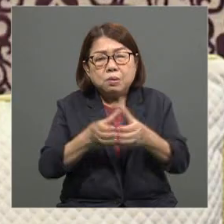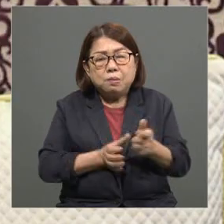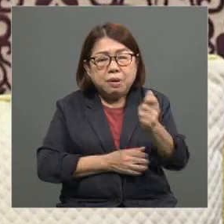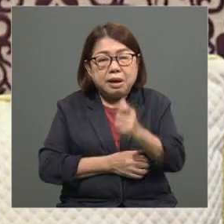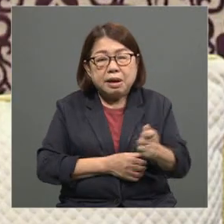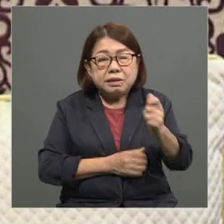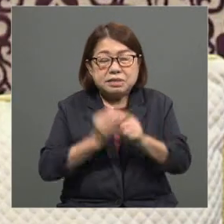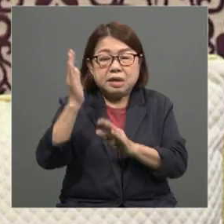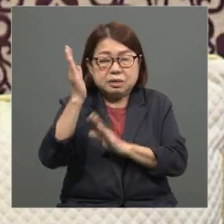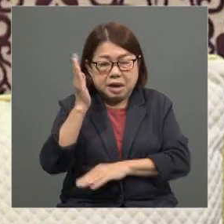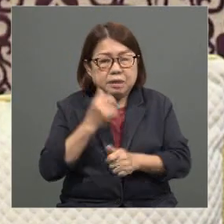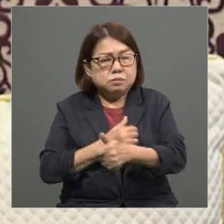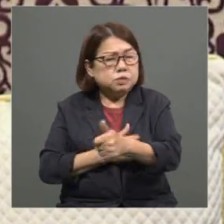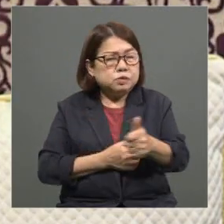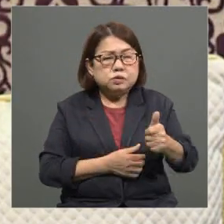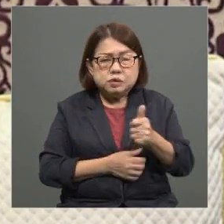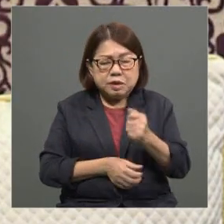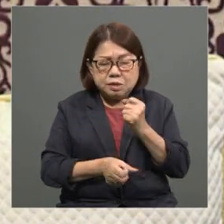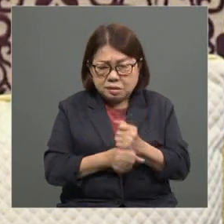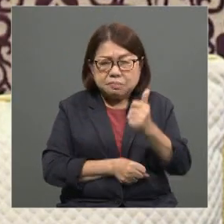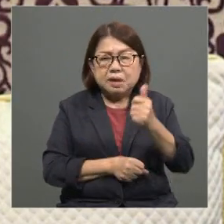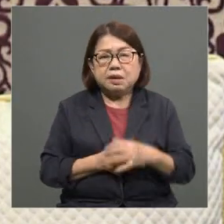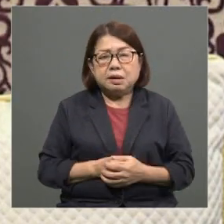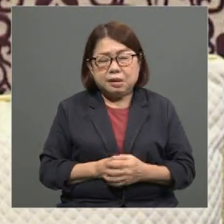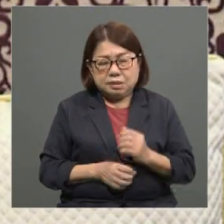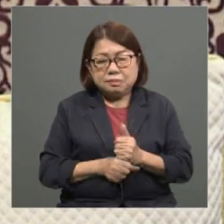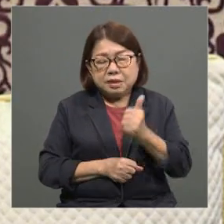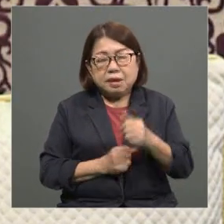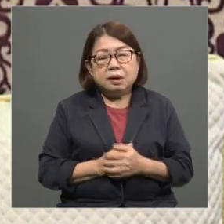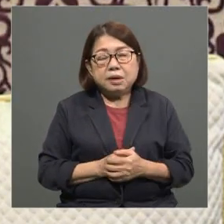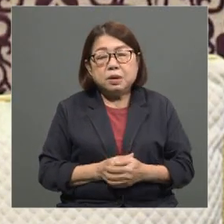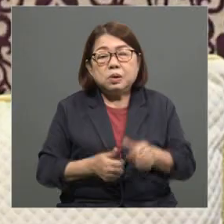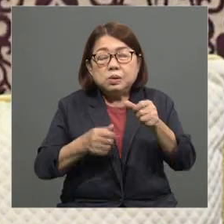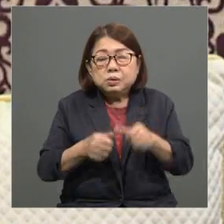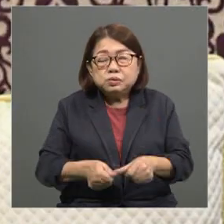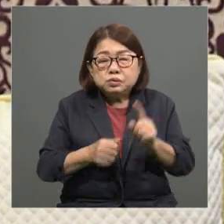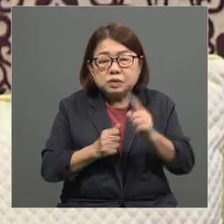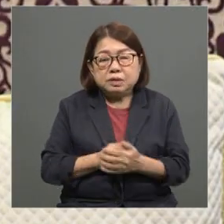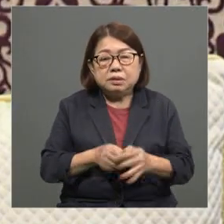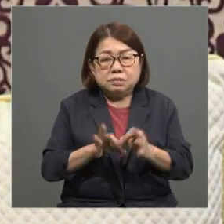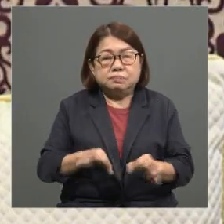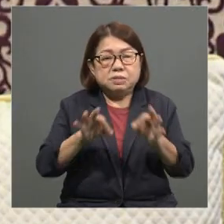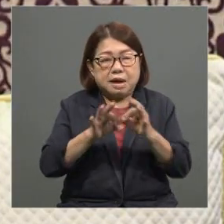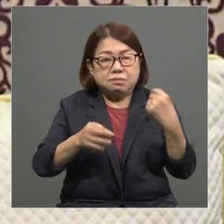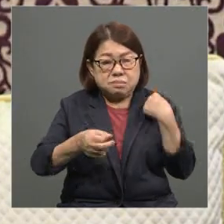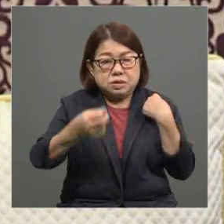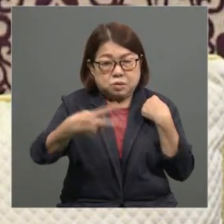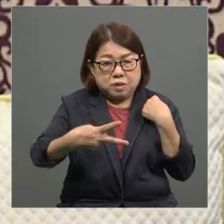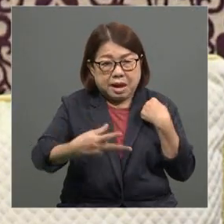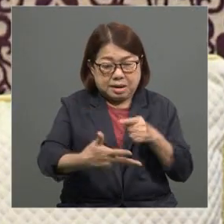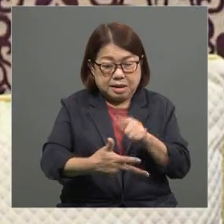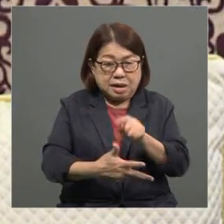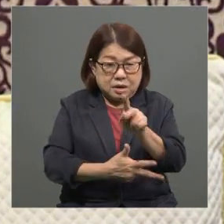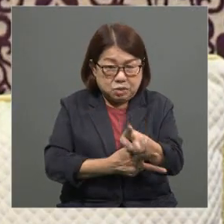ต้เนี่ยมีศักยภาพและมีความสามารถอย่างแน่นอนโดยเฉพาะยิ่งในประเด็นสำคัญ2ประการประการแรกก็คือ